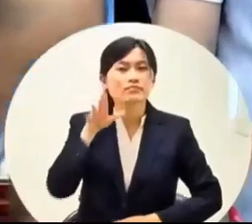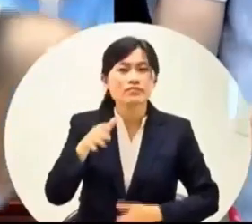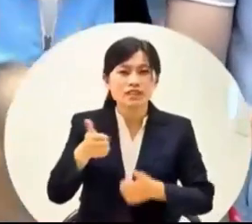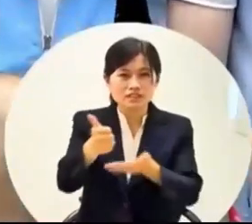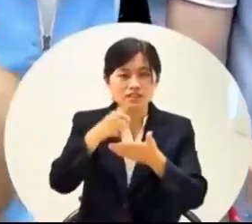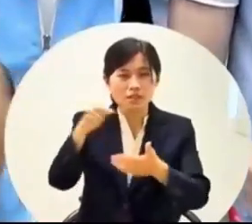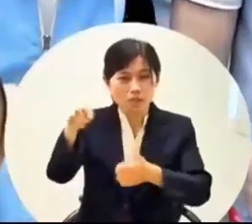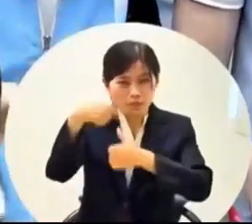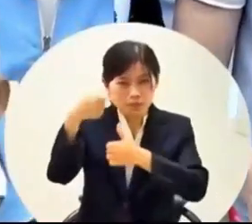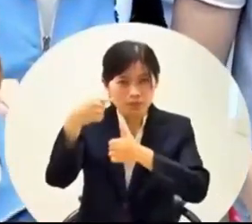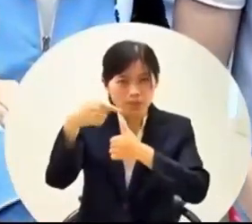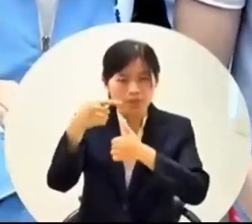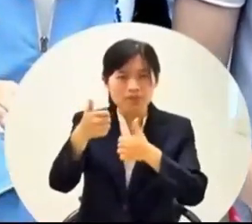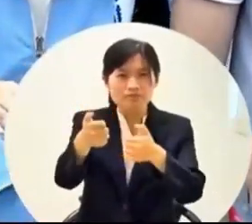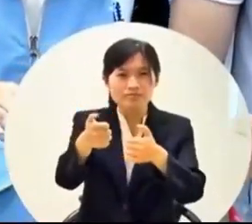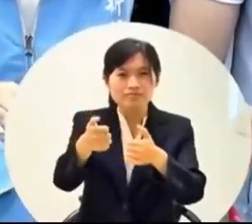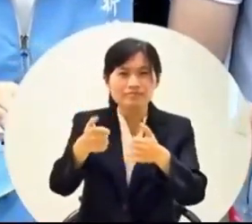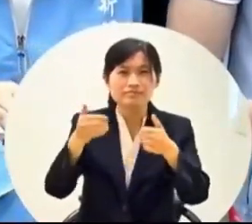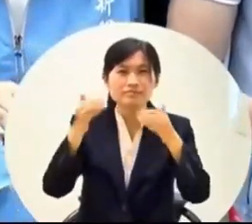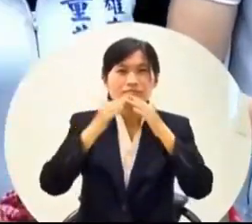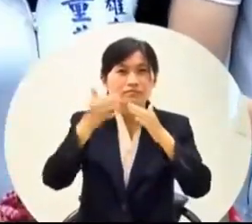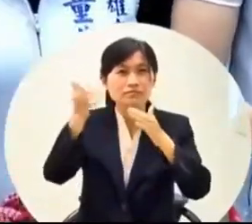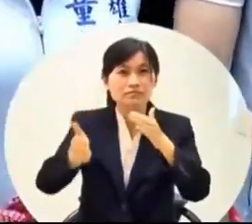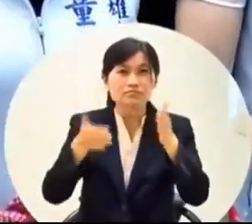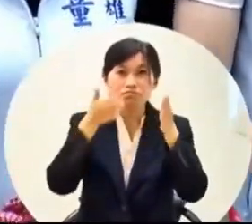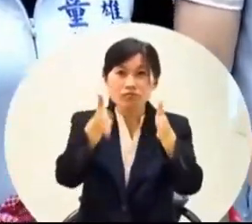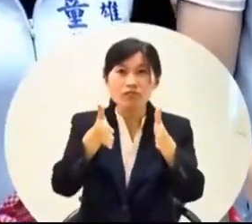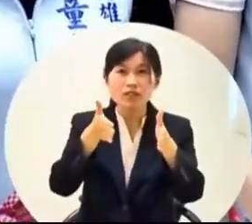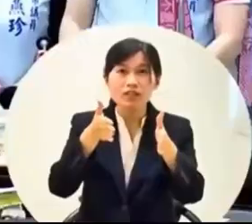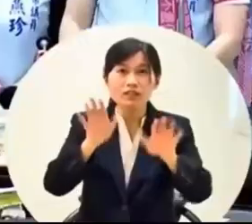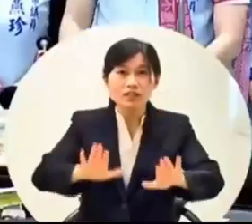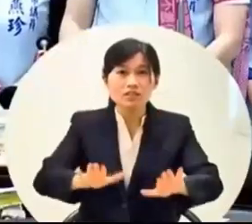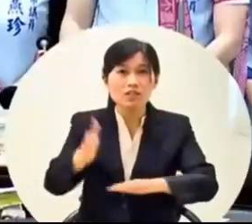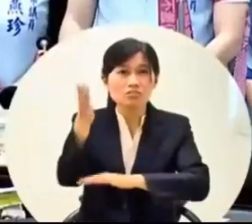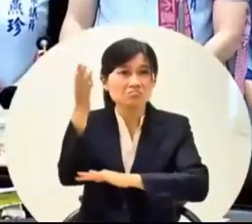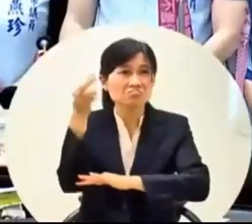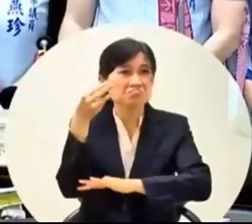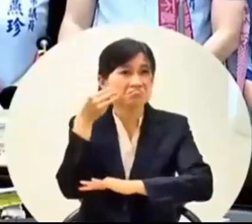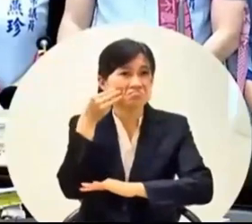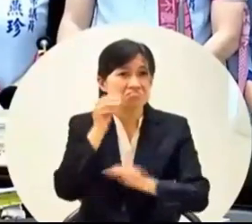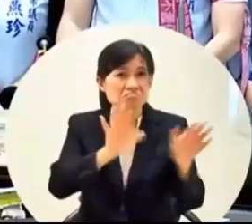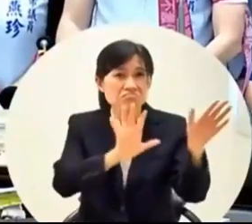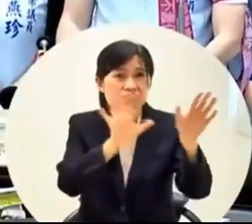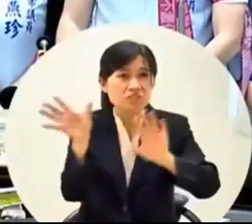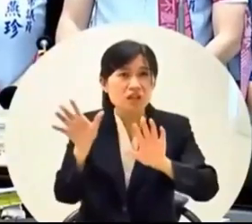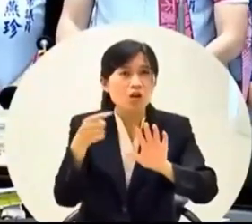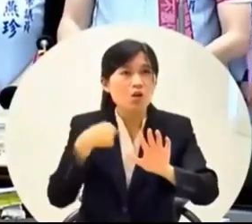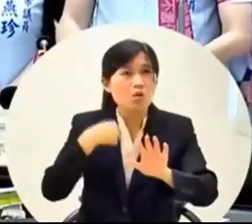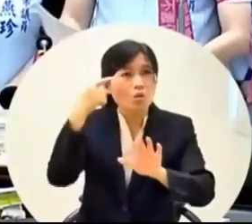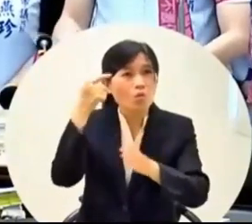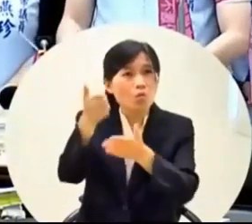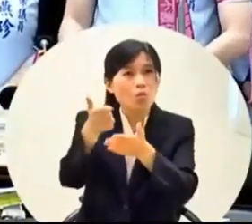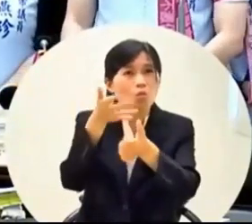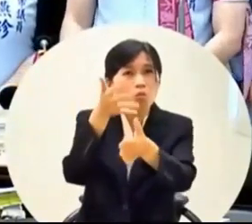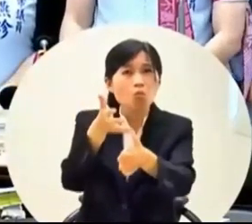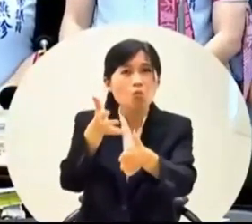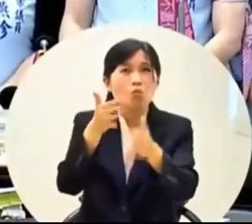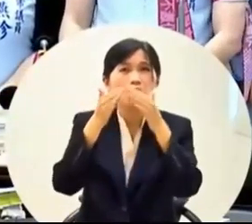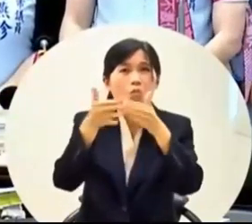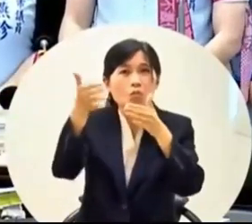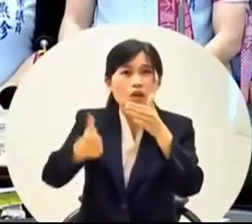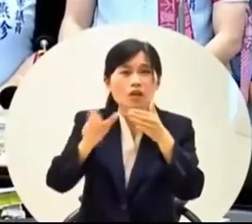谢。 那市长，面对现在的政治情势，我想请问市长，你有什么心里的